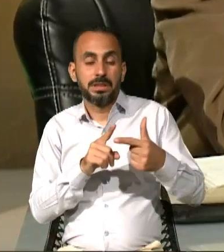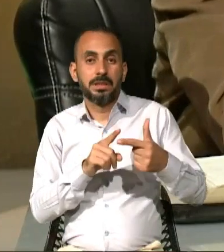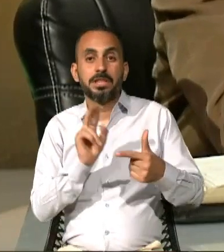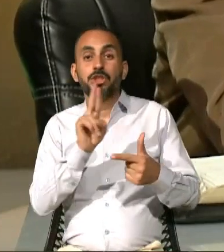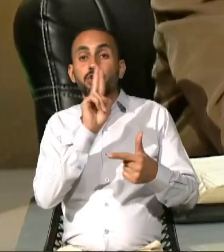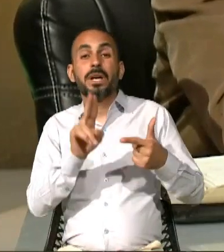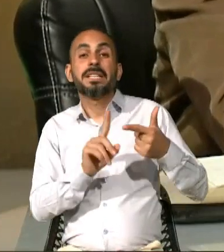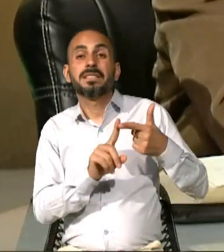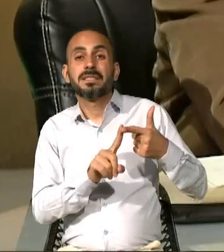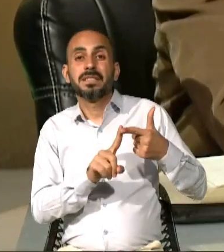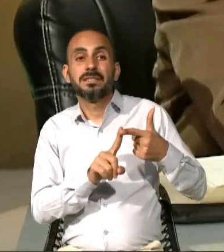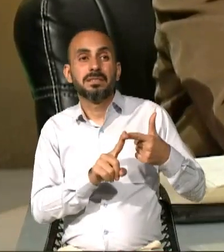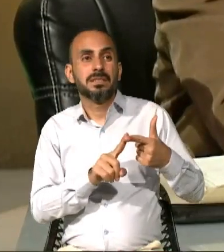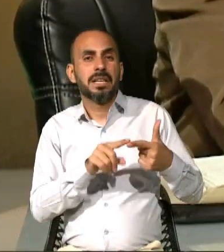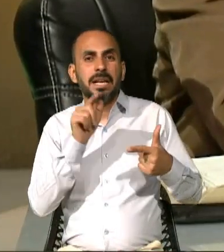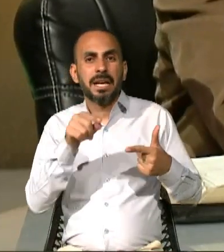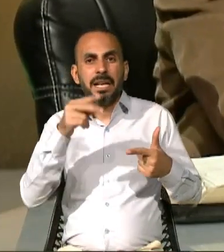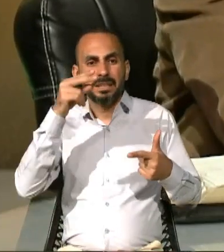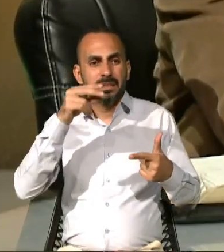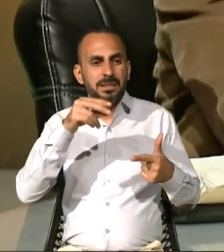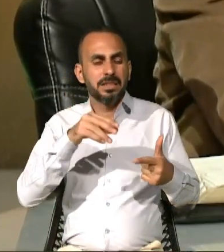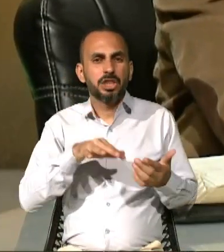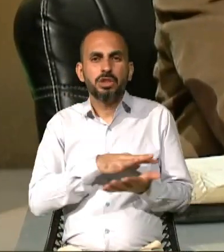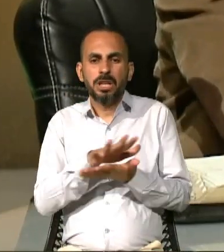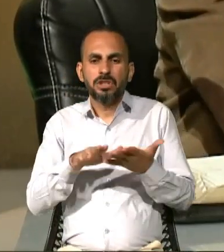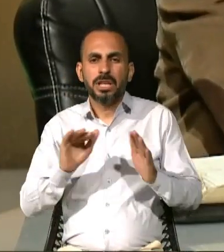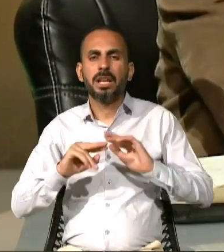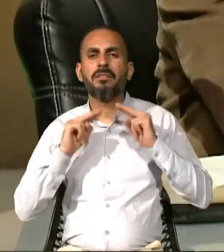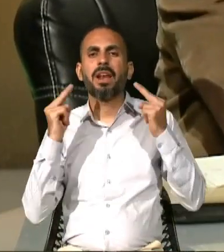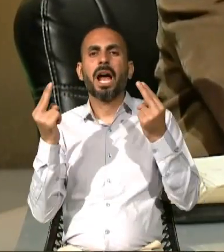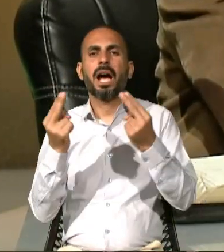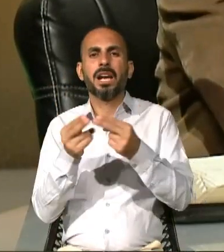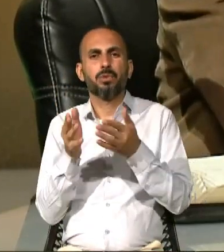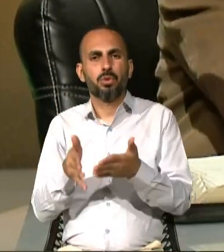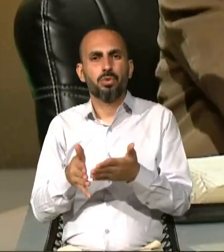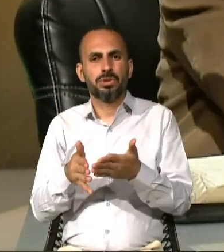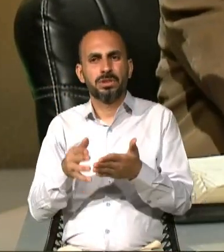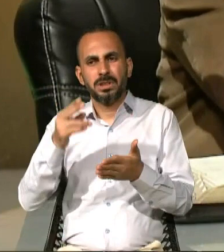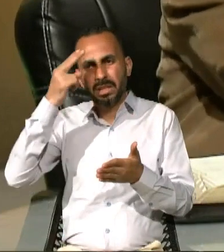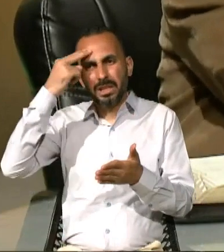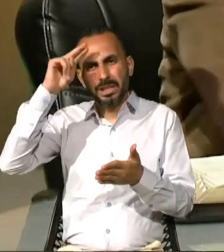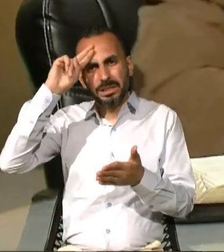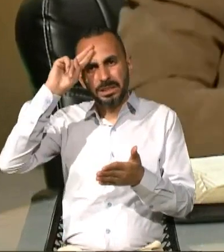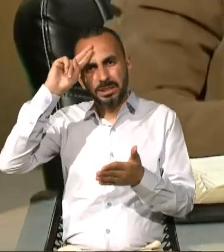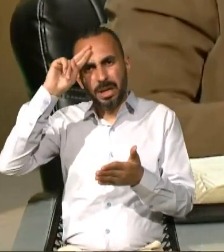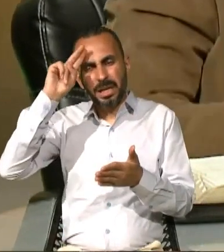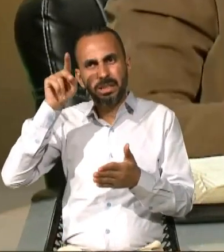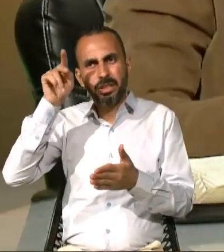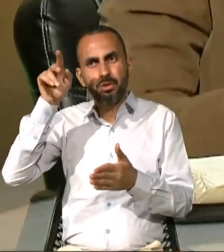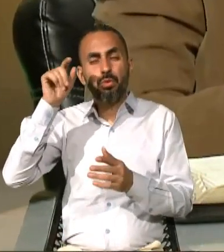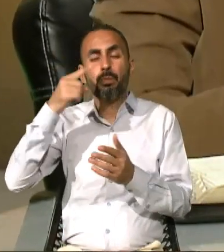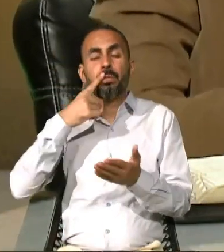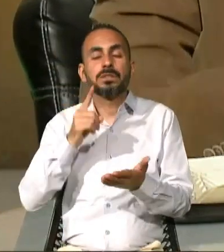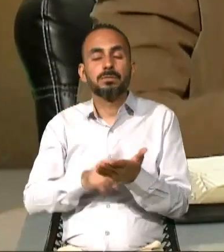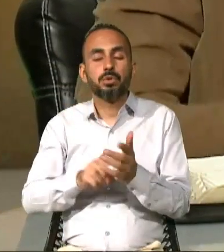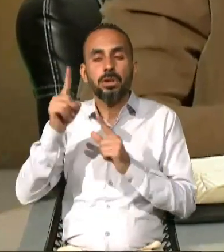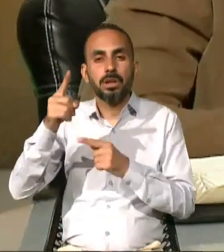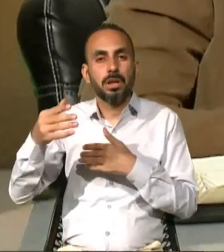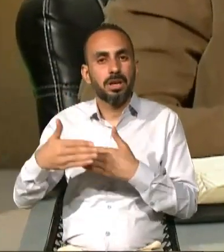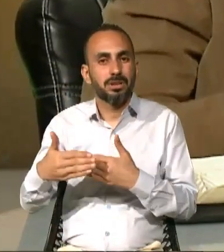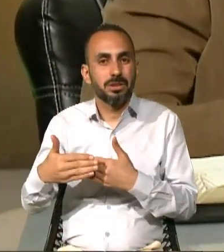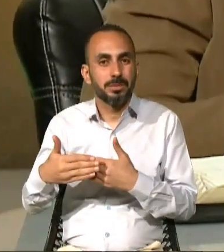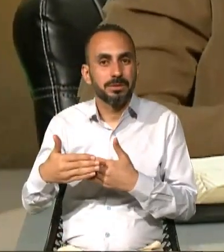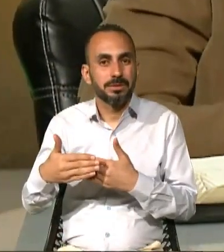دي واحد من الامور اللي بتشكل فكره لينا انه الاحداث دي بتقول ان مجيء الرب قرب. نقف برضه